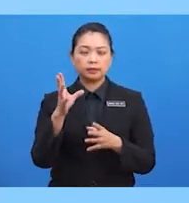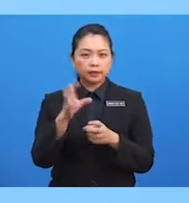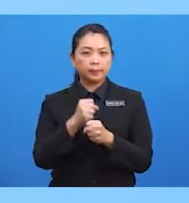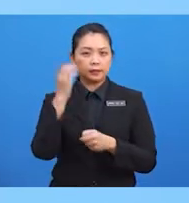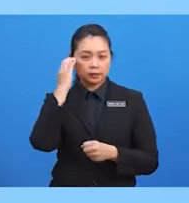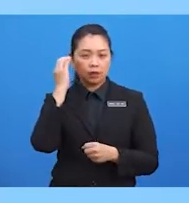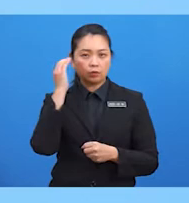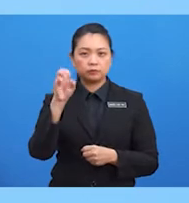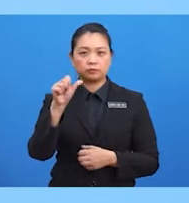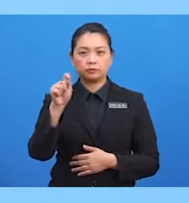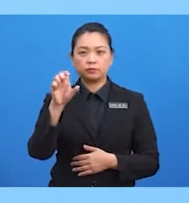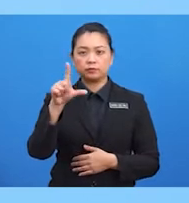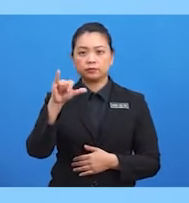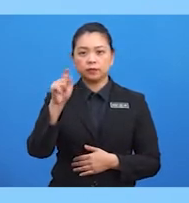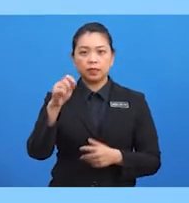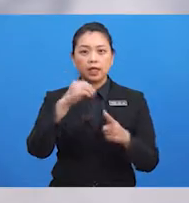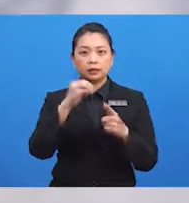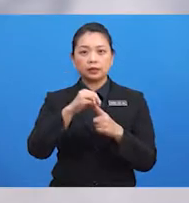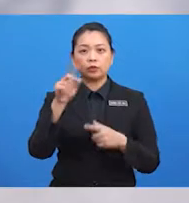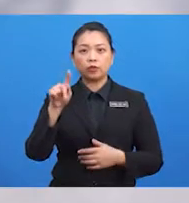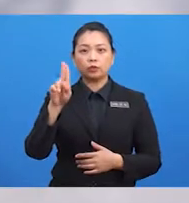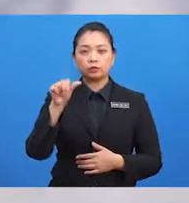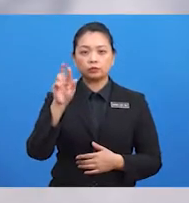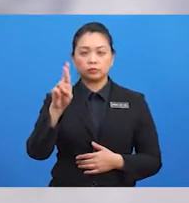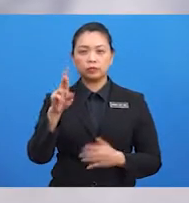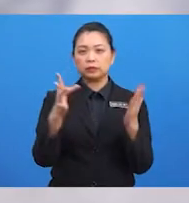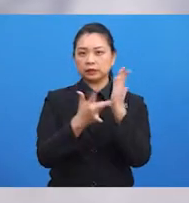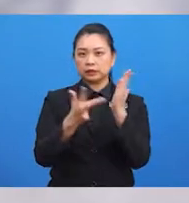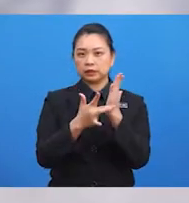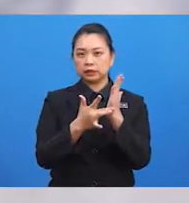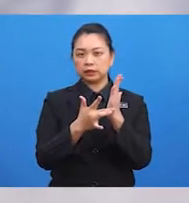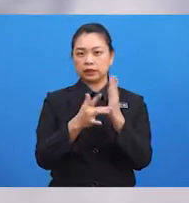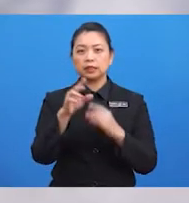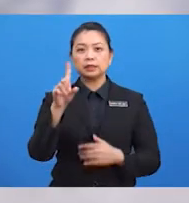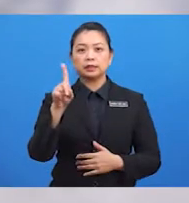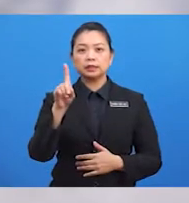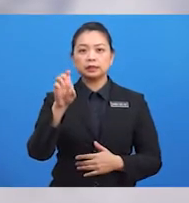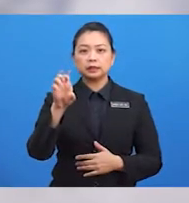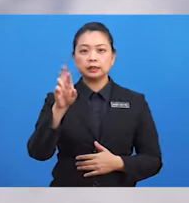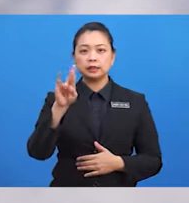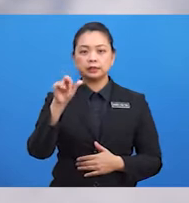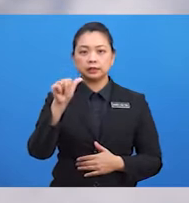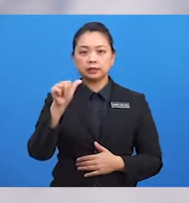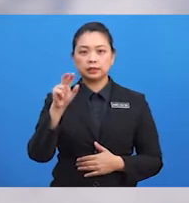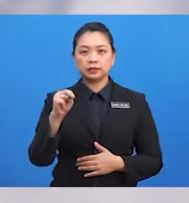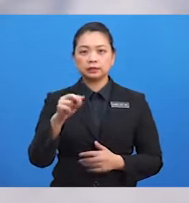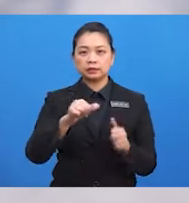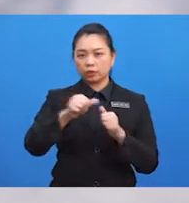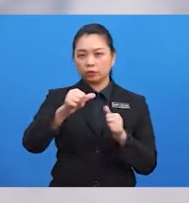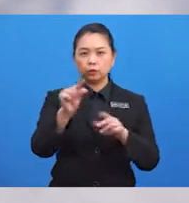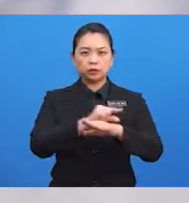satelit atau kuar angkasa. Teknologi penderiaan jauh digunakan dalam pelbagai